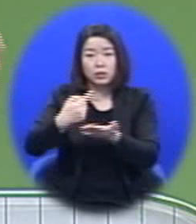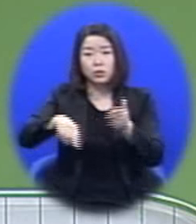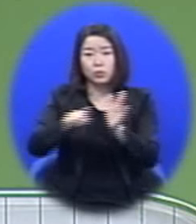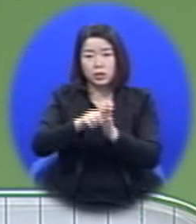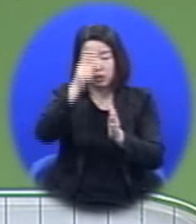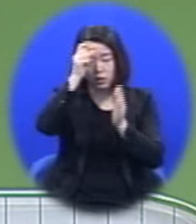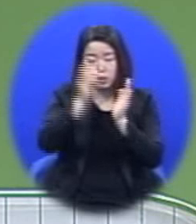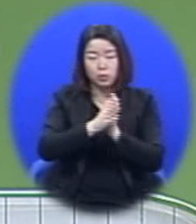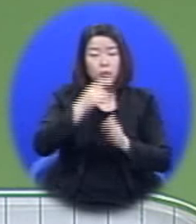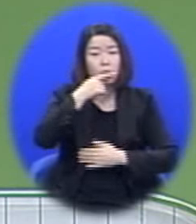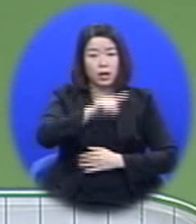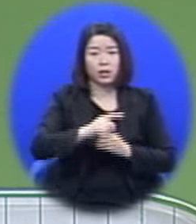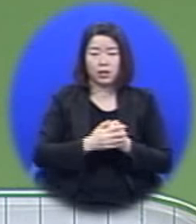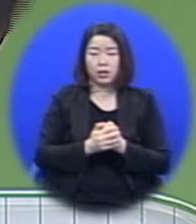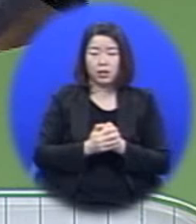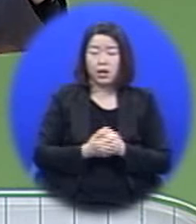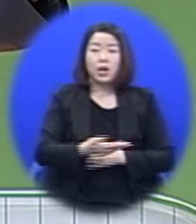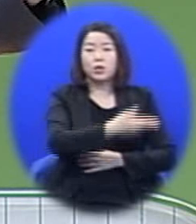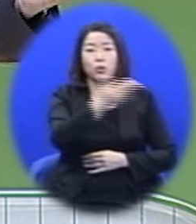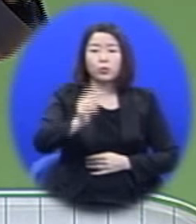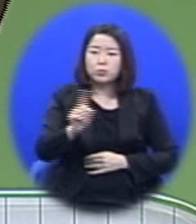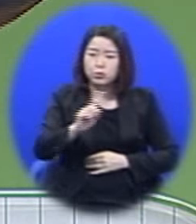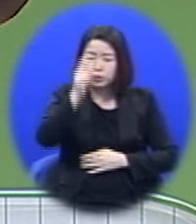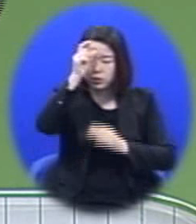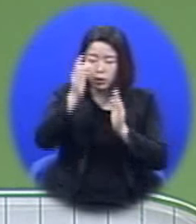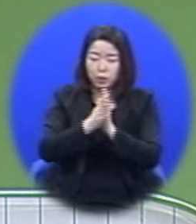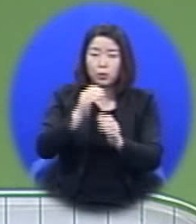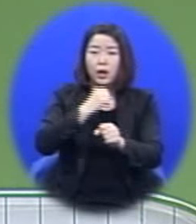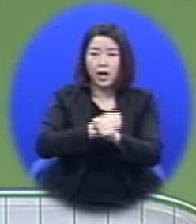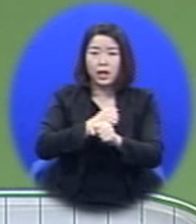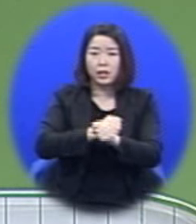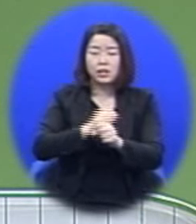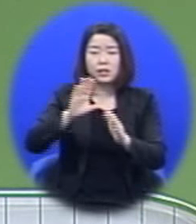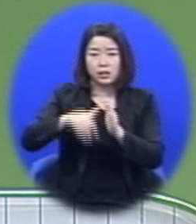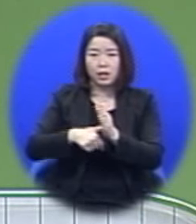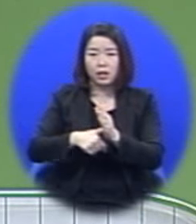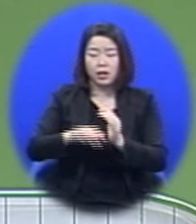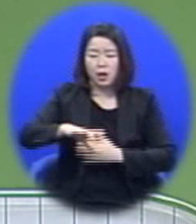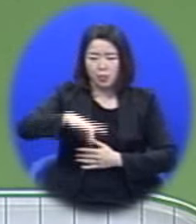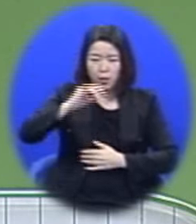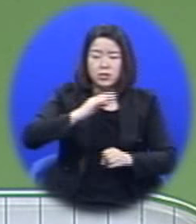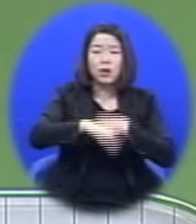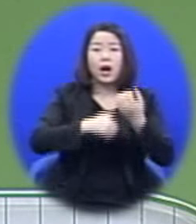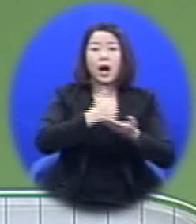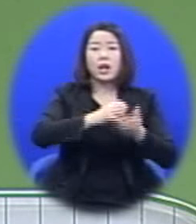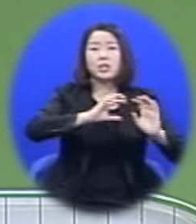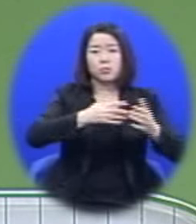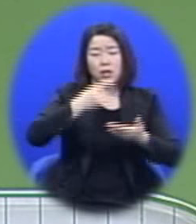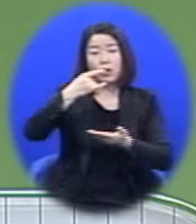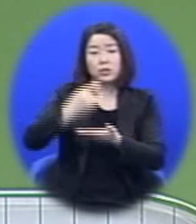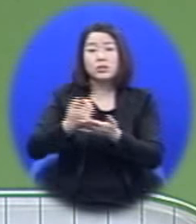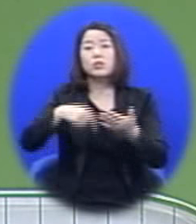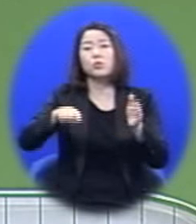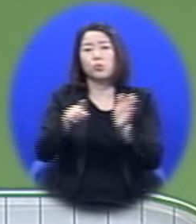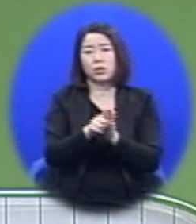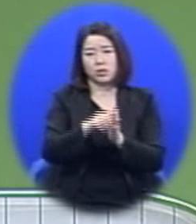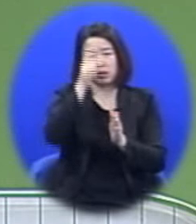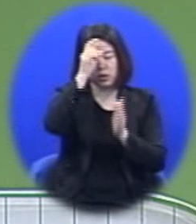무슨 기도를 하든지 먼저 그저 하나님의 나라를 위해서 먼저 기도하는 거. 여러분, 그게 무슨 돈이